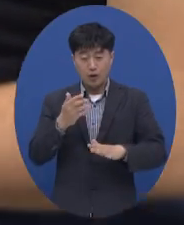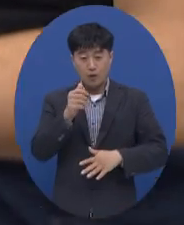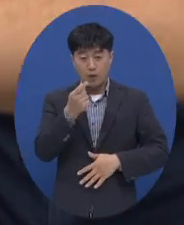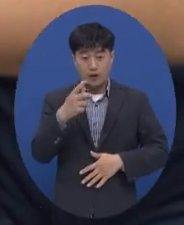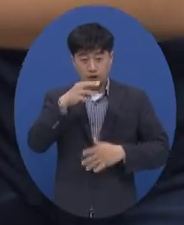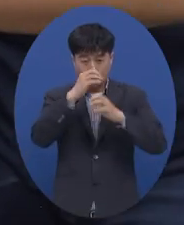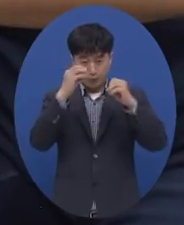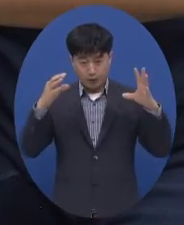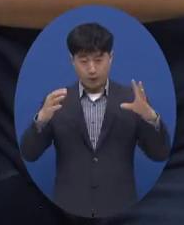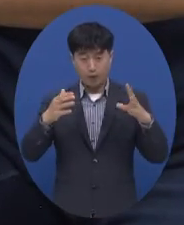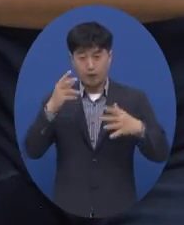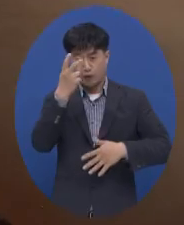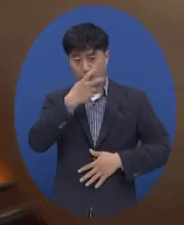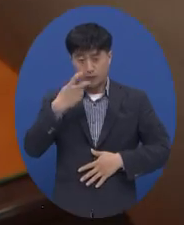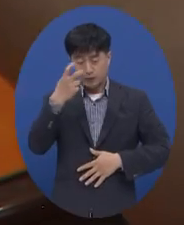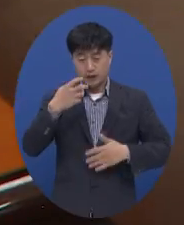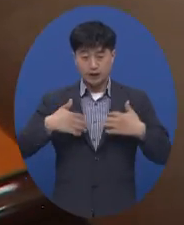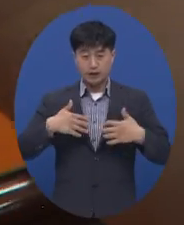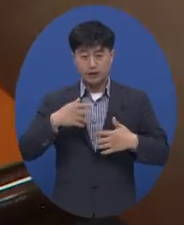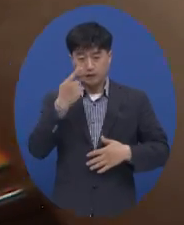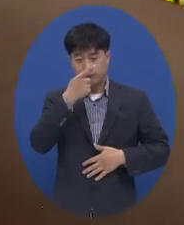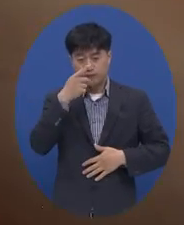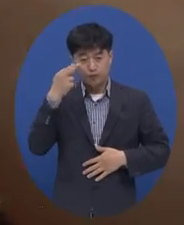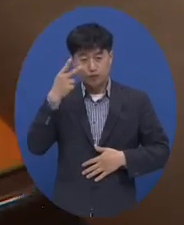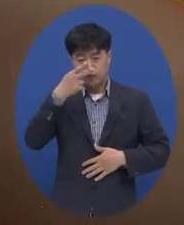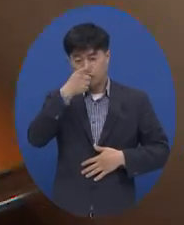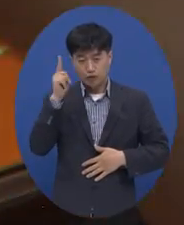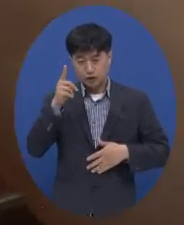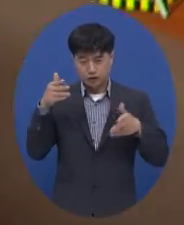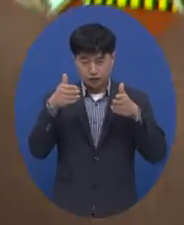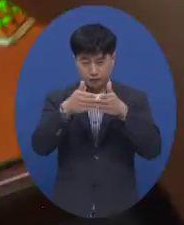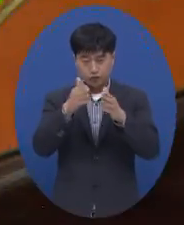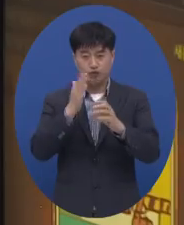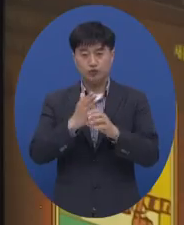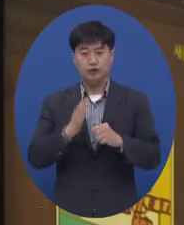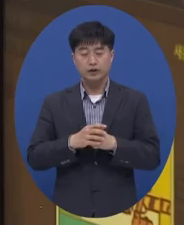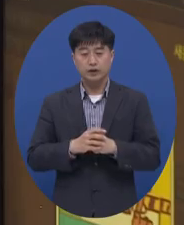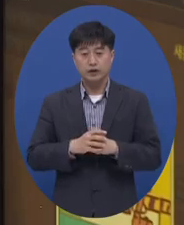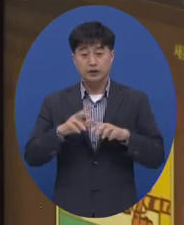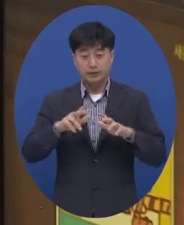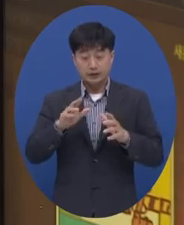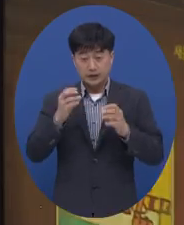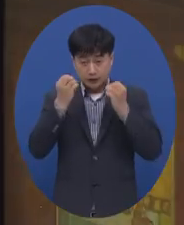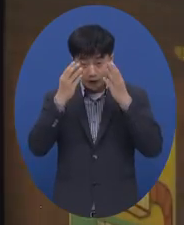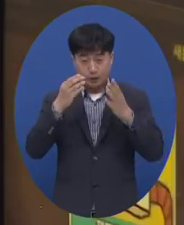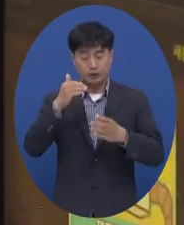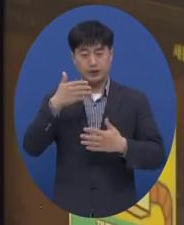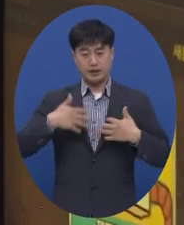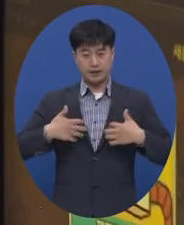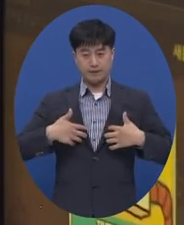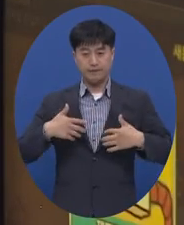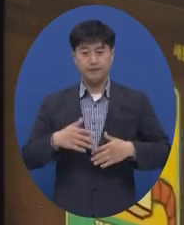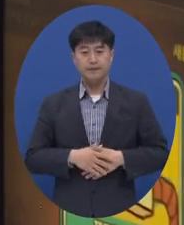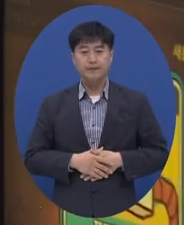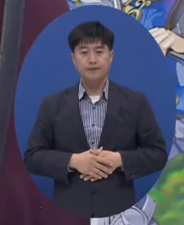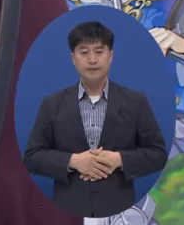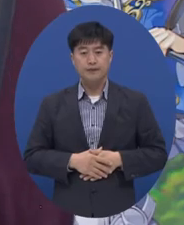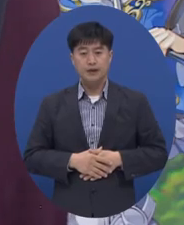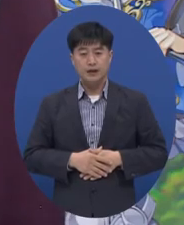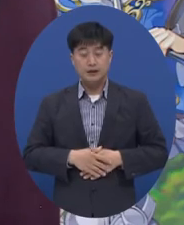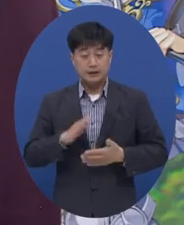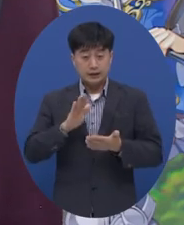있는 이 화성 탐사 시뮬레이션 게임은 미국과 러시아 시장을 공략 중입니다. 이제 막 개발된 따끈따끈한 신작